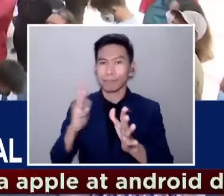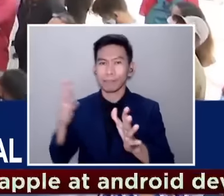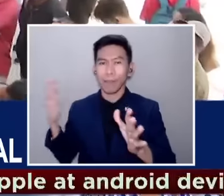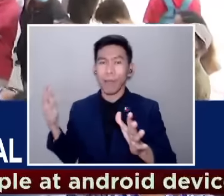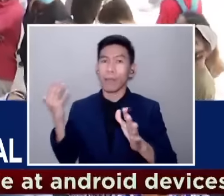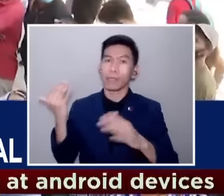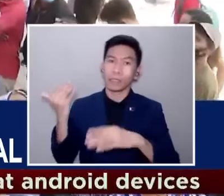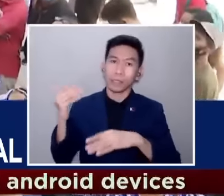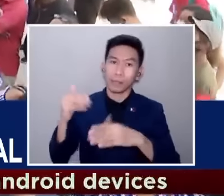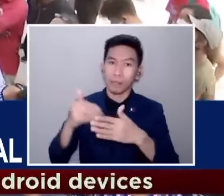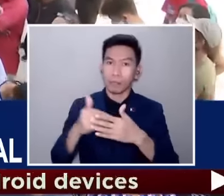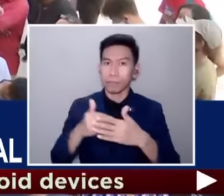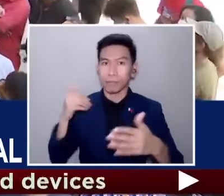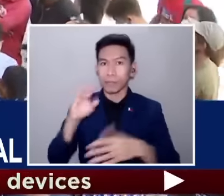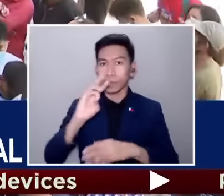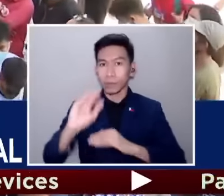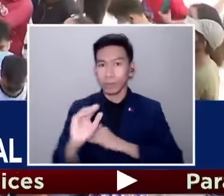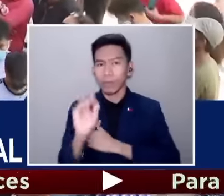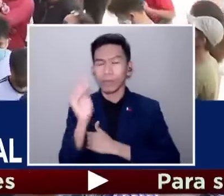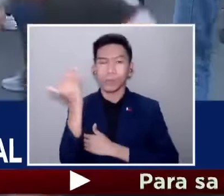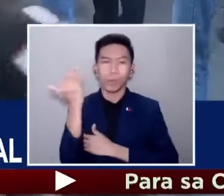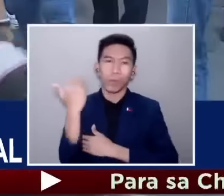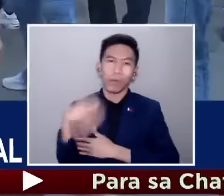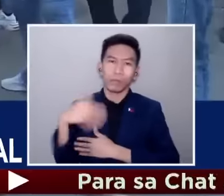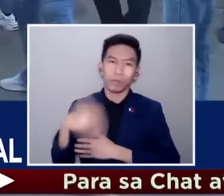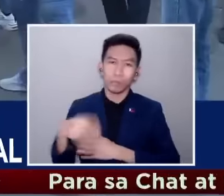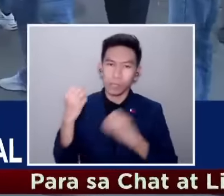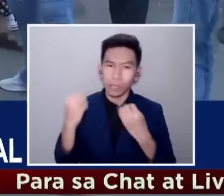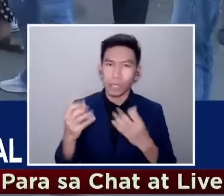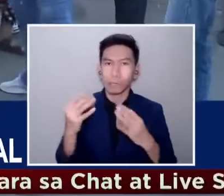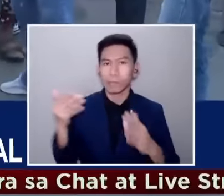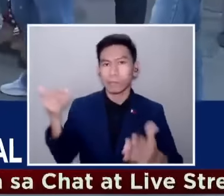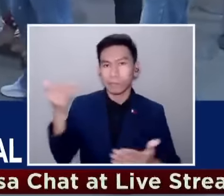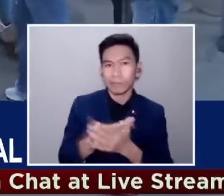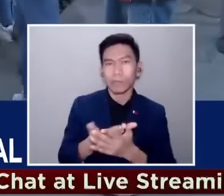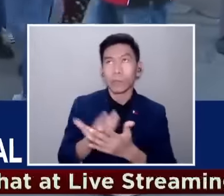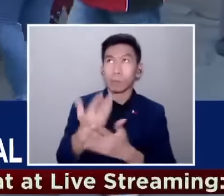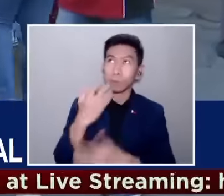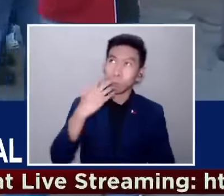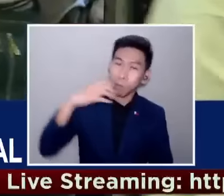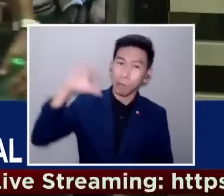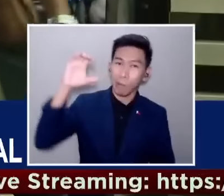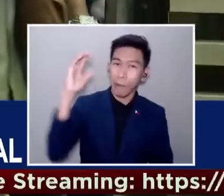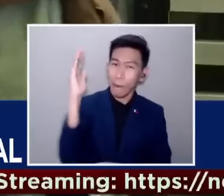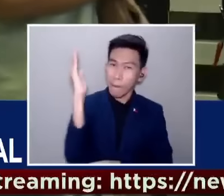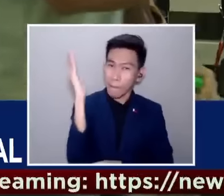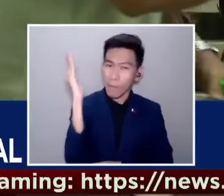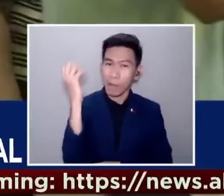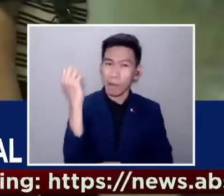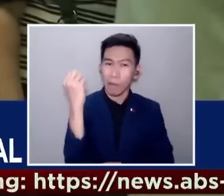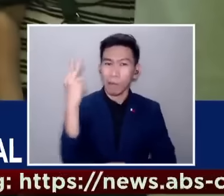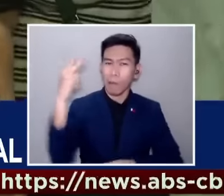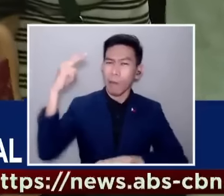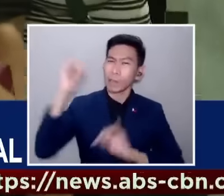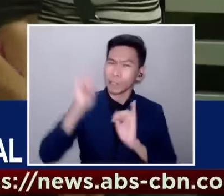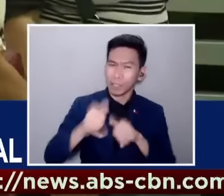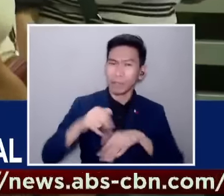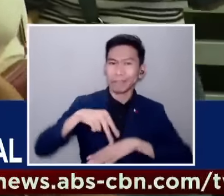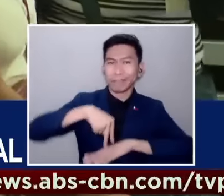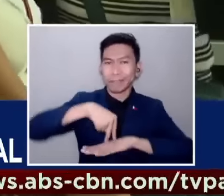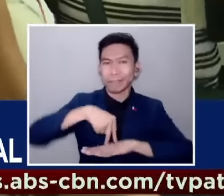pumila, marami rin ang di-alintana. Ang tirik na araw, basta't makaboto lang sila. Ang Tenement Elementary School